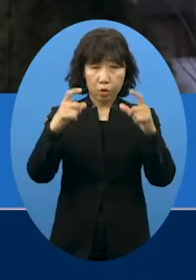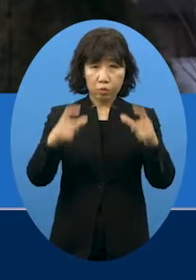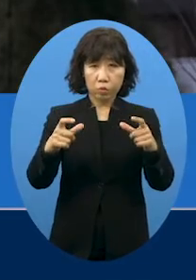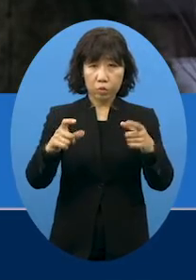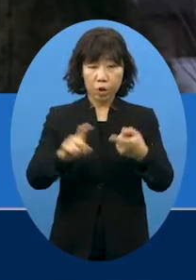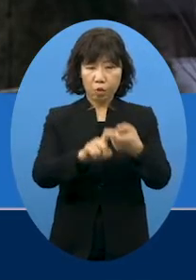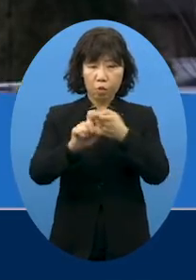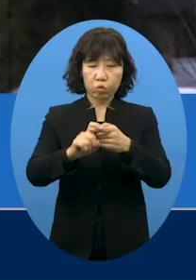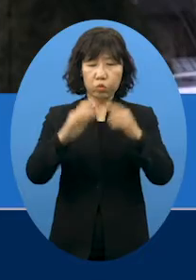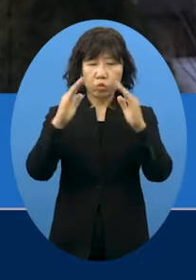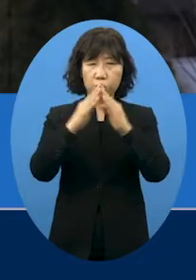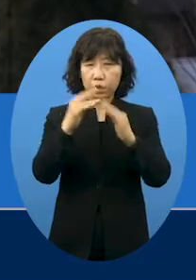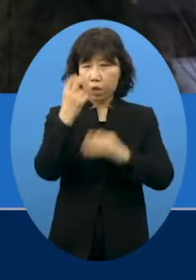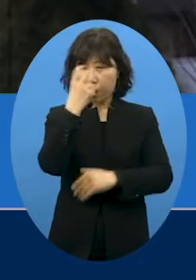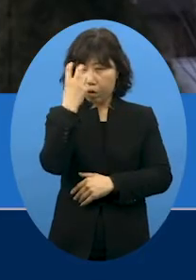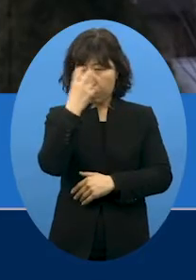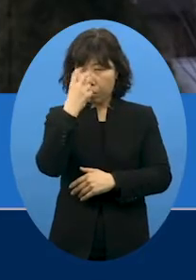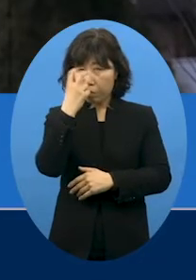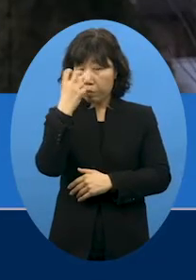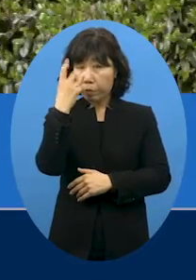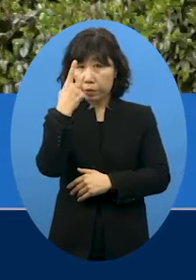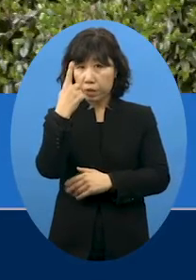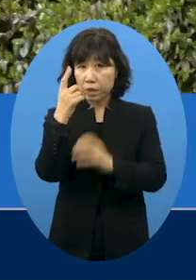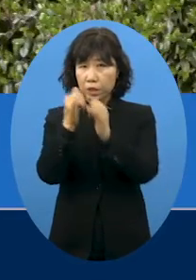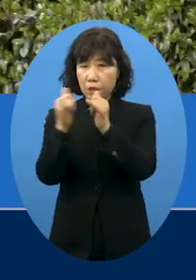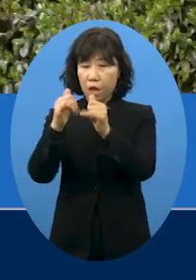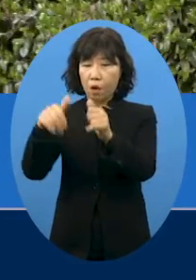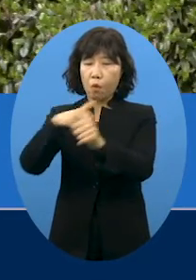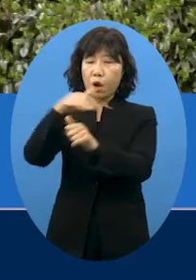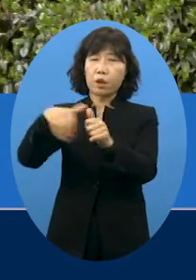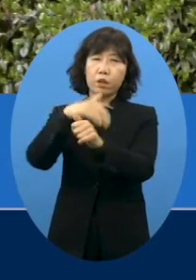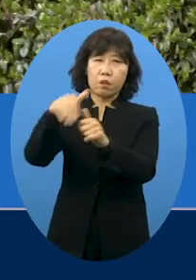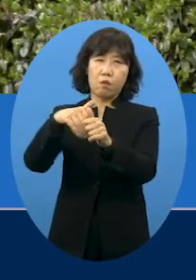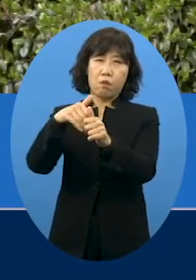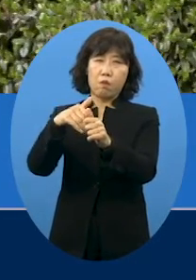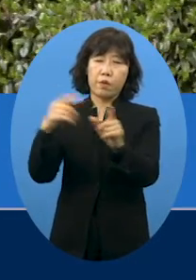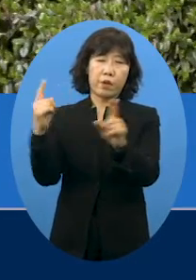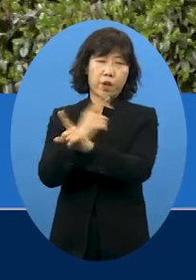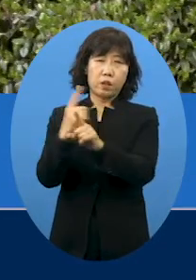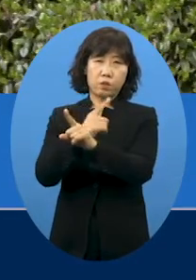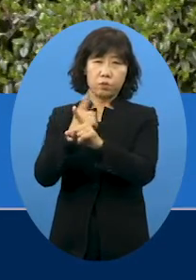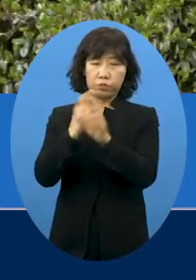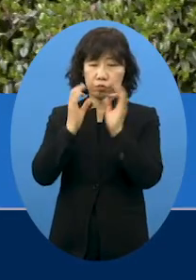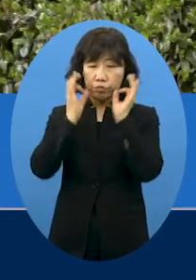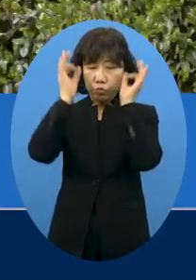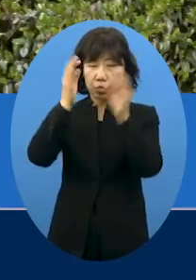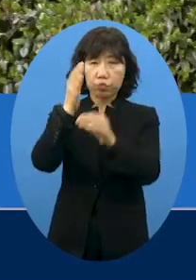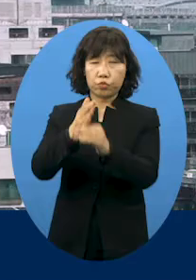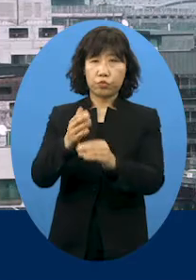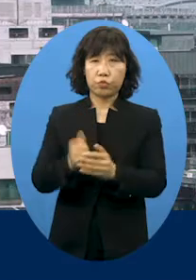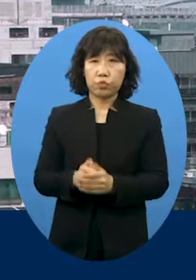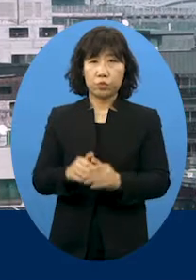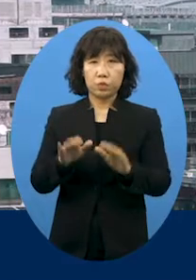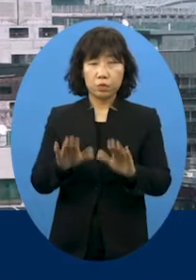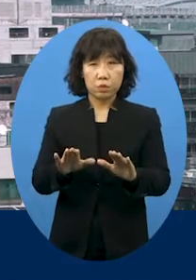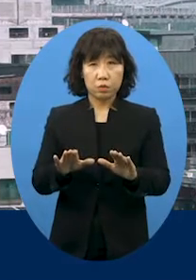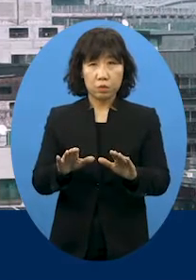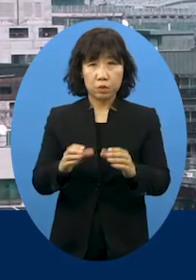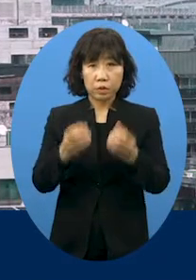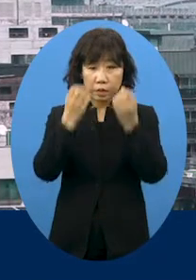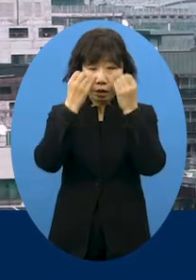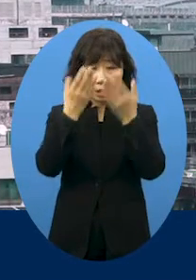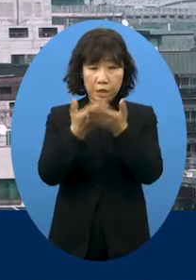동대문구 가 공동주택 경비 노동자의 더 나은 근무 환경을 위한 제도개선에 나섰습니다 군은